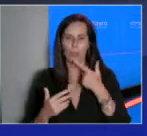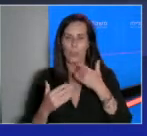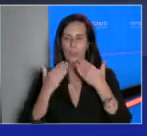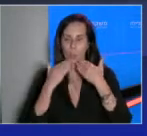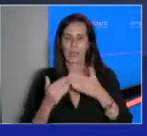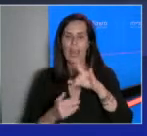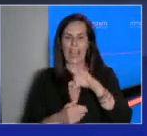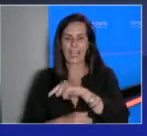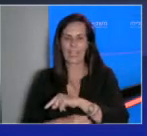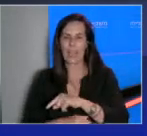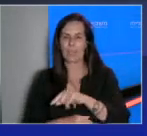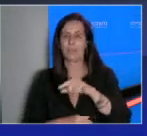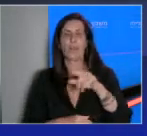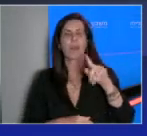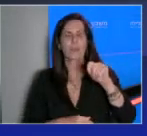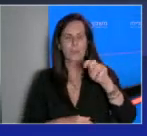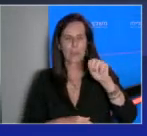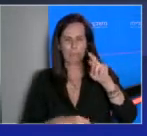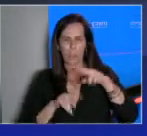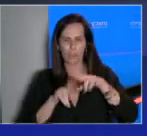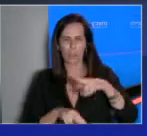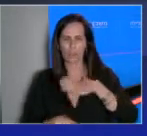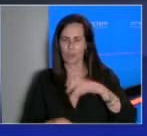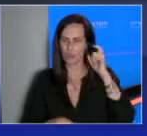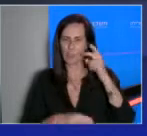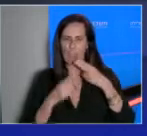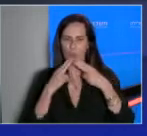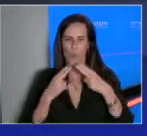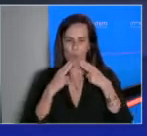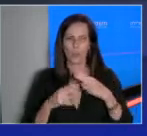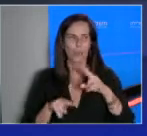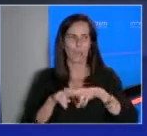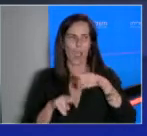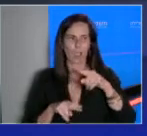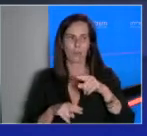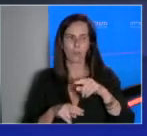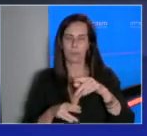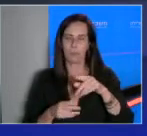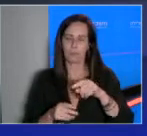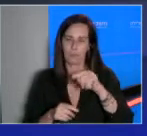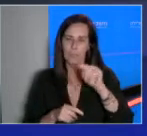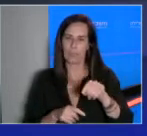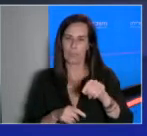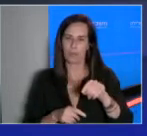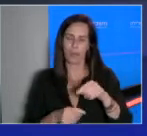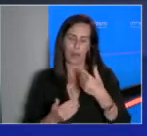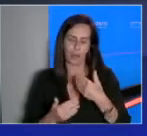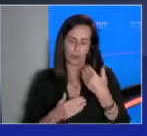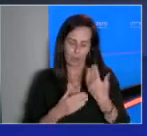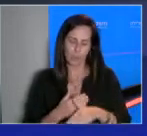אני אומר תודה לחיתם וואקד ולציפי לוי, תמרתי שערי איתנו, אני רוצה שתשמעי את התגובות, ואז משם אני אמשוך את זה לשורה